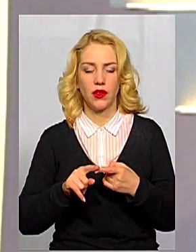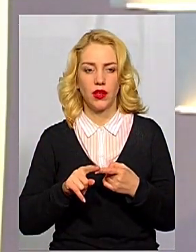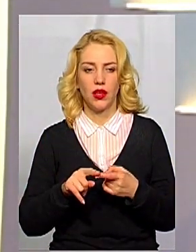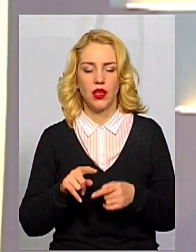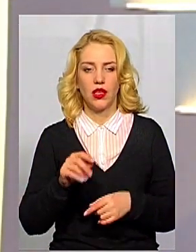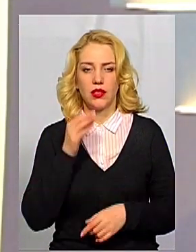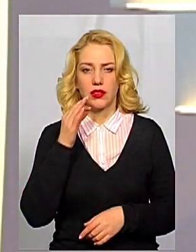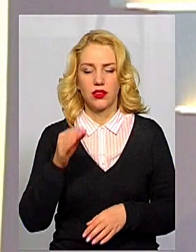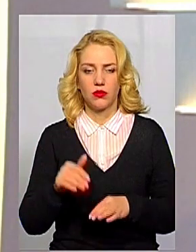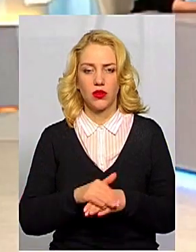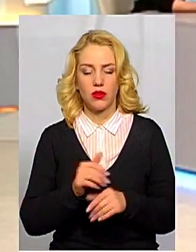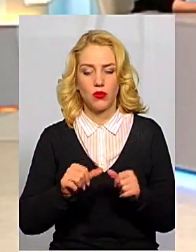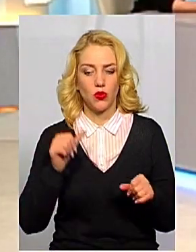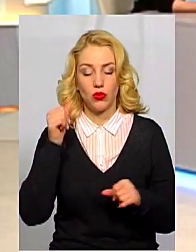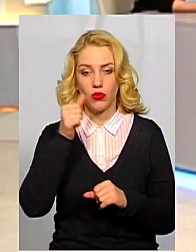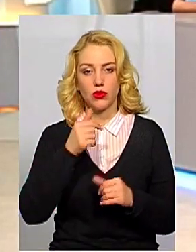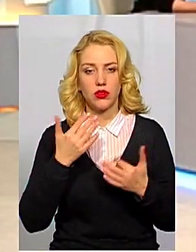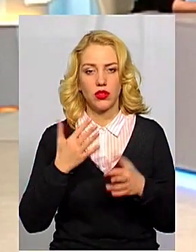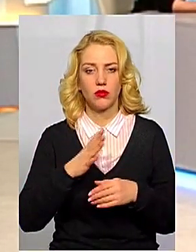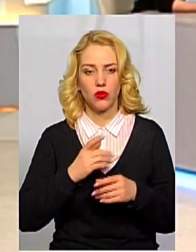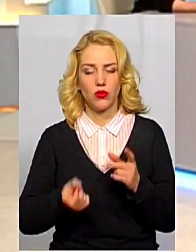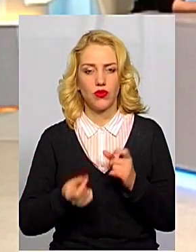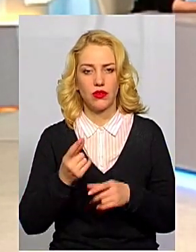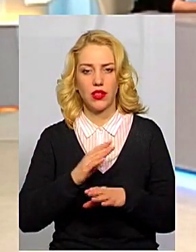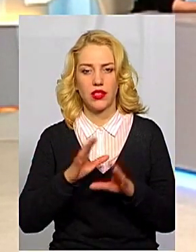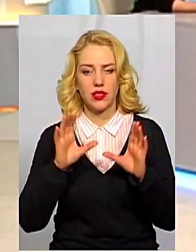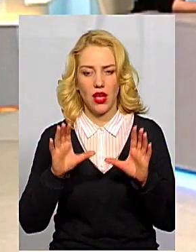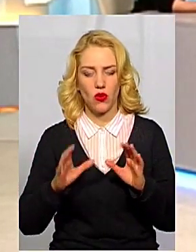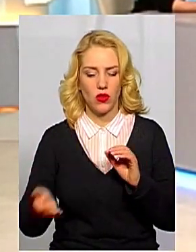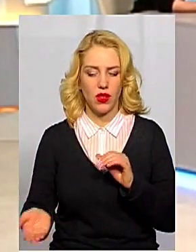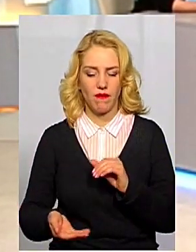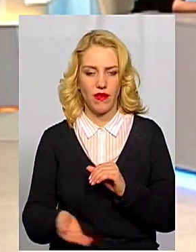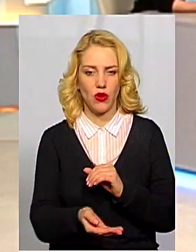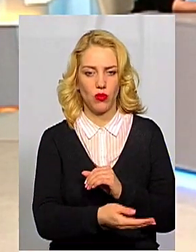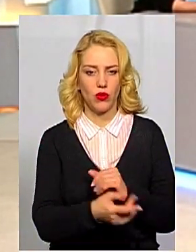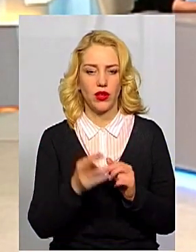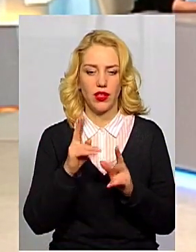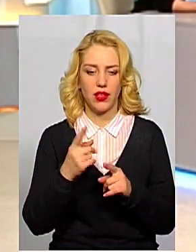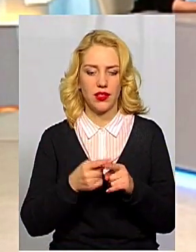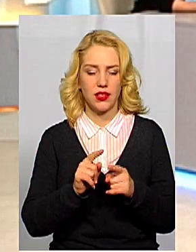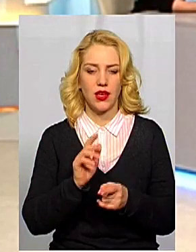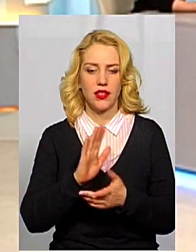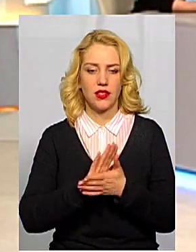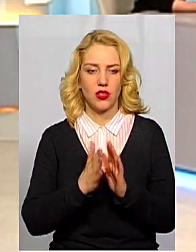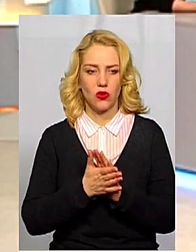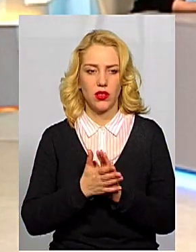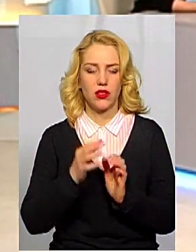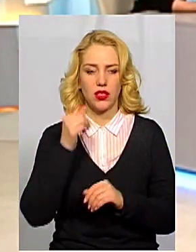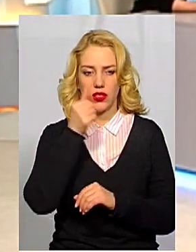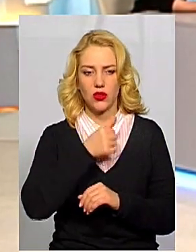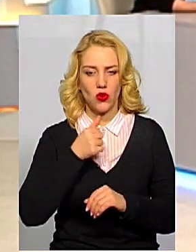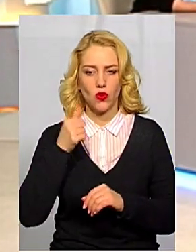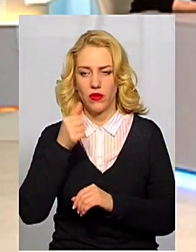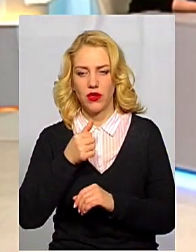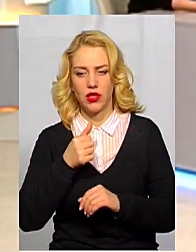Олеже, скажіть, будь ласка, а минулого року скільки було виявлено незаконних вирубок і як ця ситуація з року в рік змінюється стосовно чорних